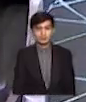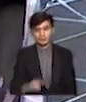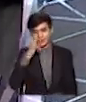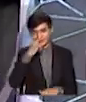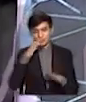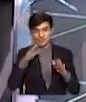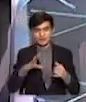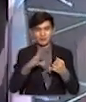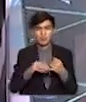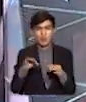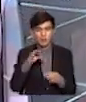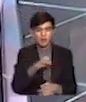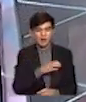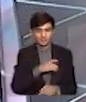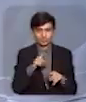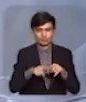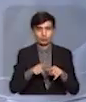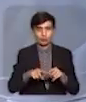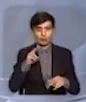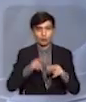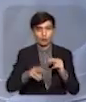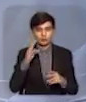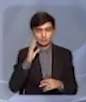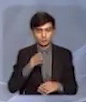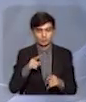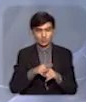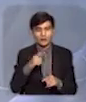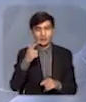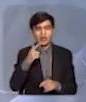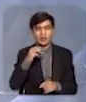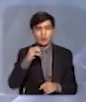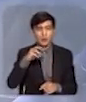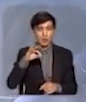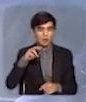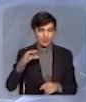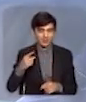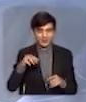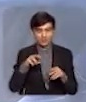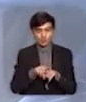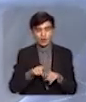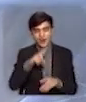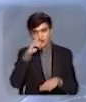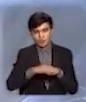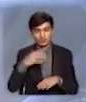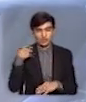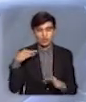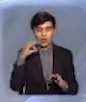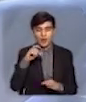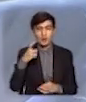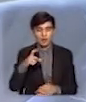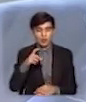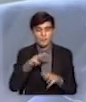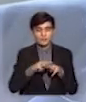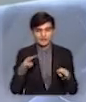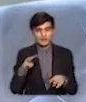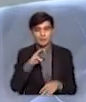Қазақстанның жерасты байлығы кен орындары сарқылып барады. Геологиялық барлау жұмыстарына көңілі толмаған үкімет басшысы, экологиялық министр